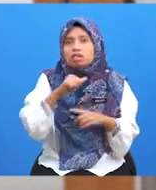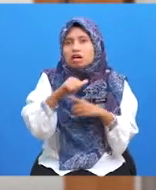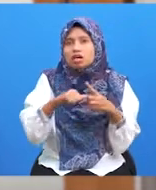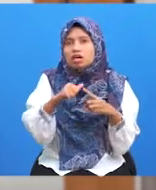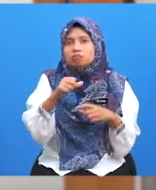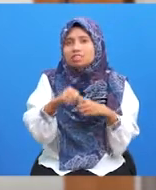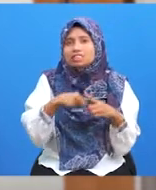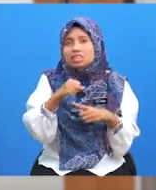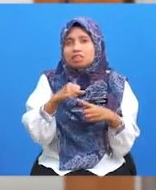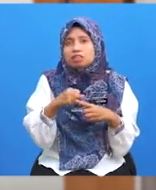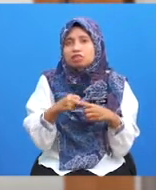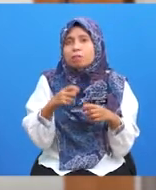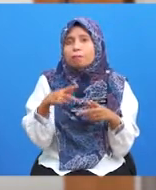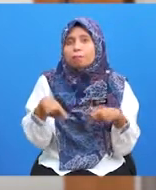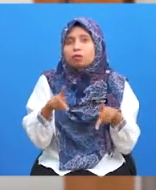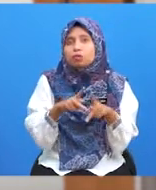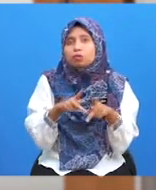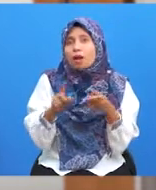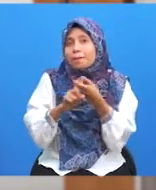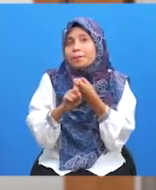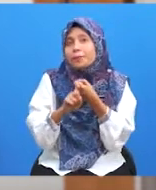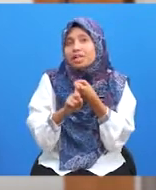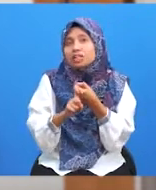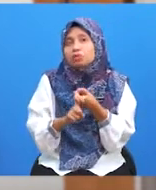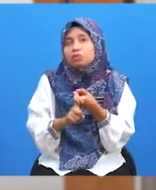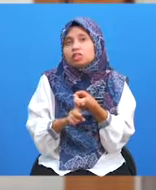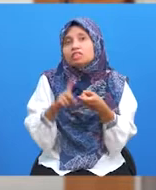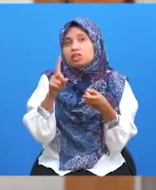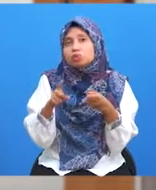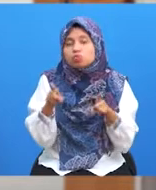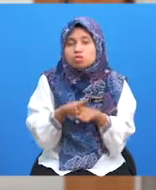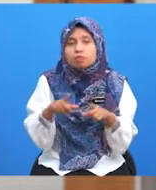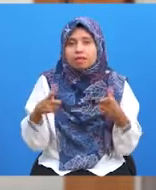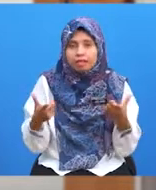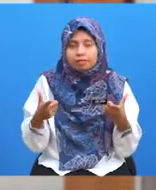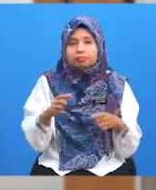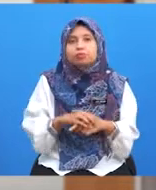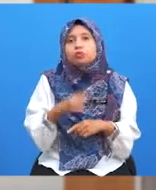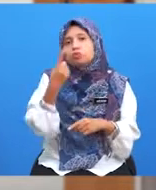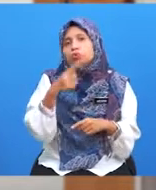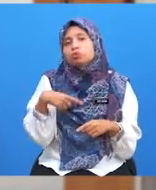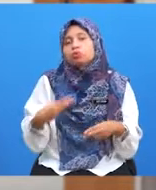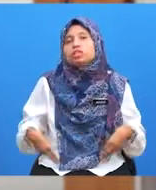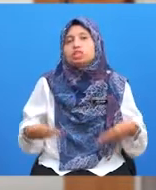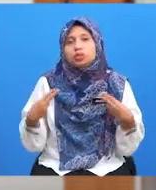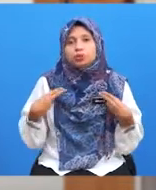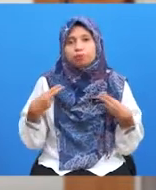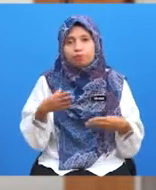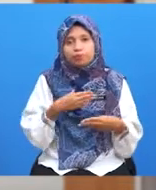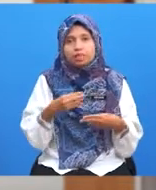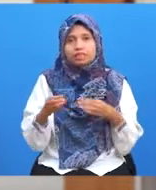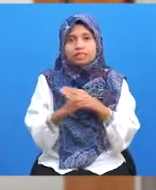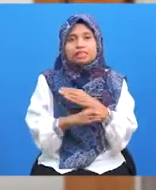seiringan diantara satu sama lain perniagaan bergantung kepada alam sekitar untuk hidup dan